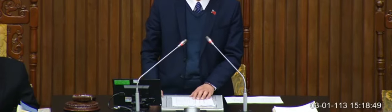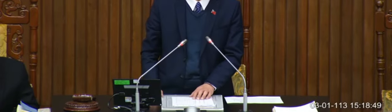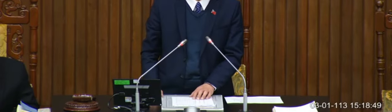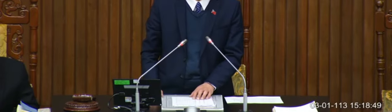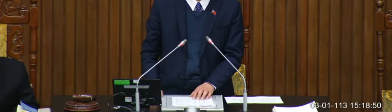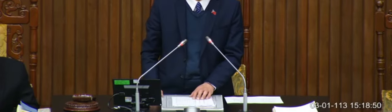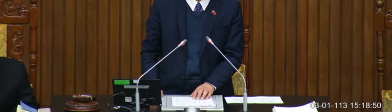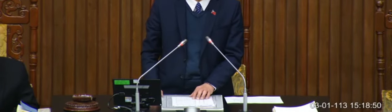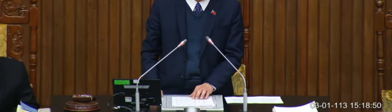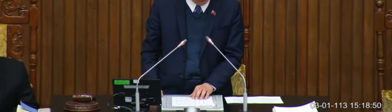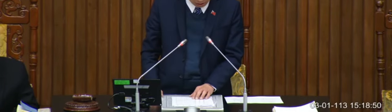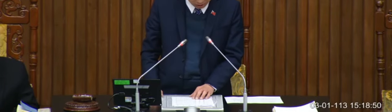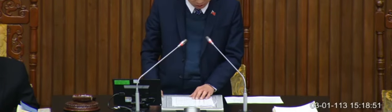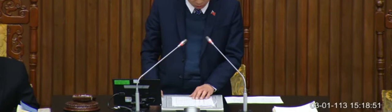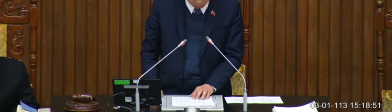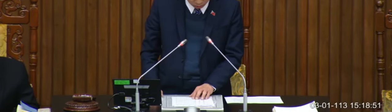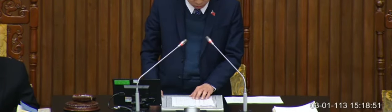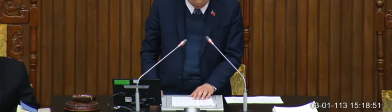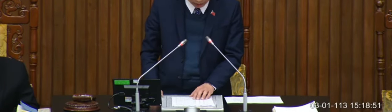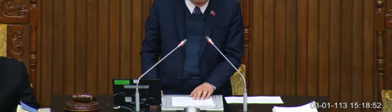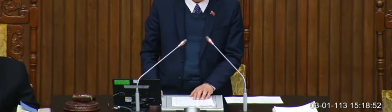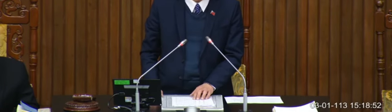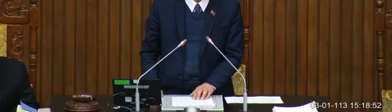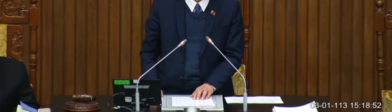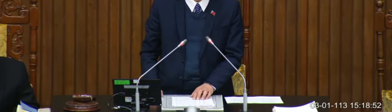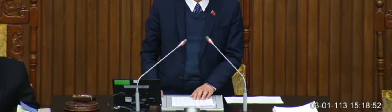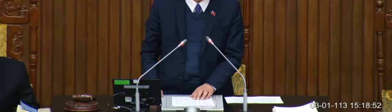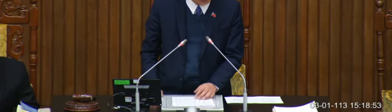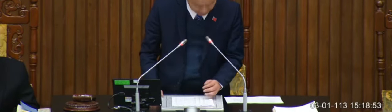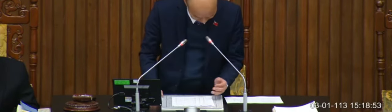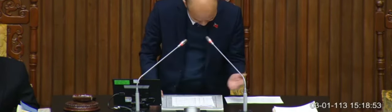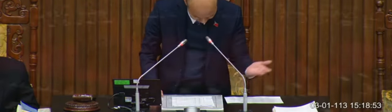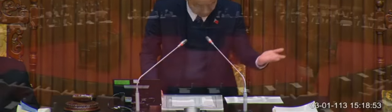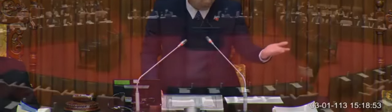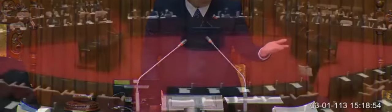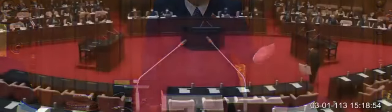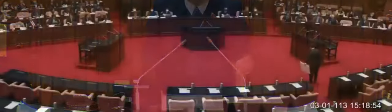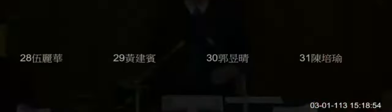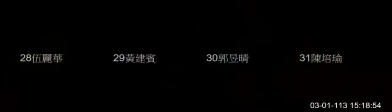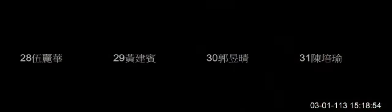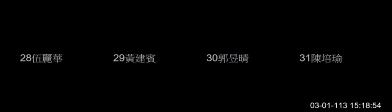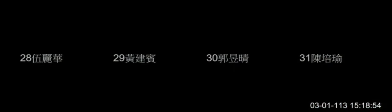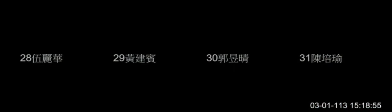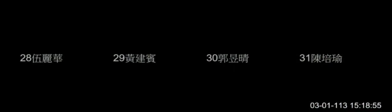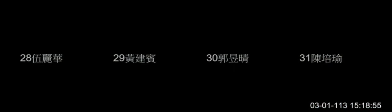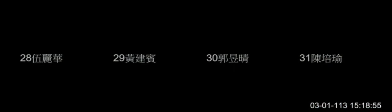登记第27号罗委员庭委咨询。